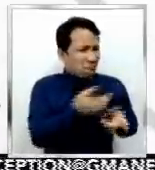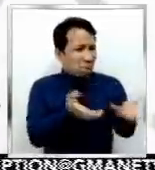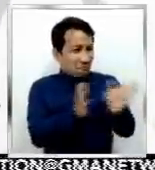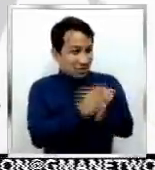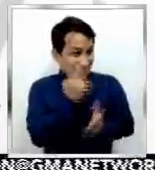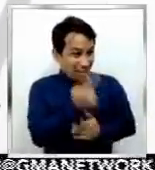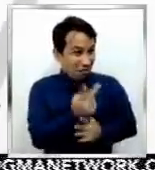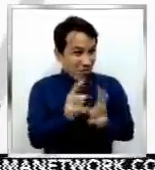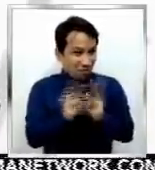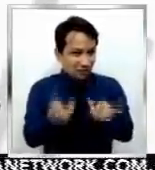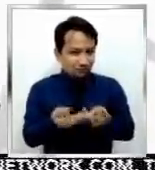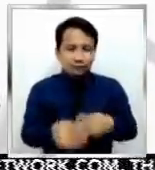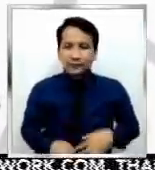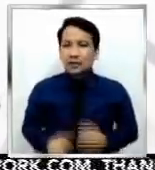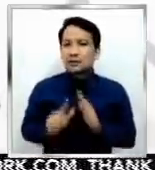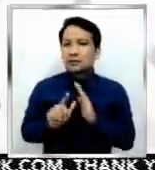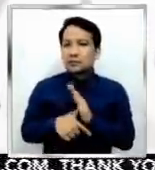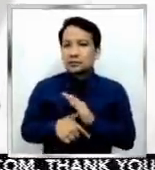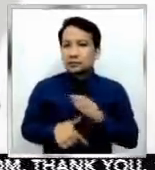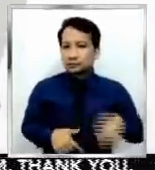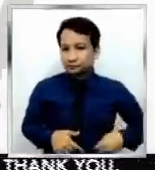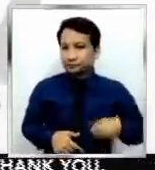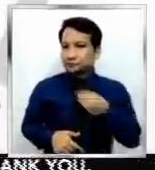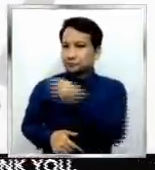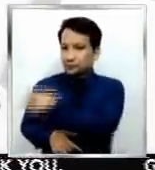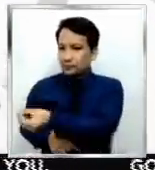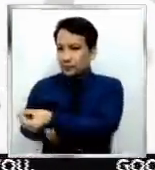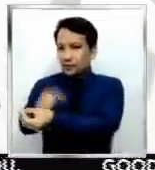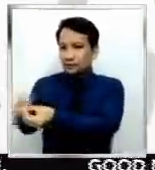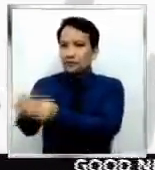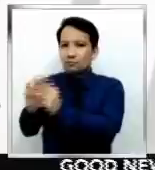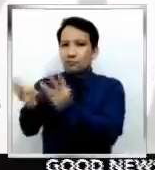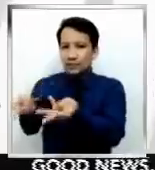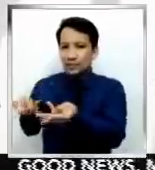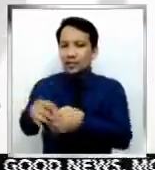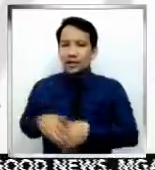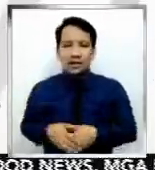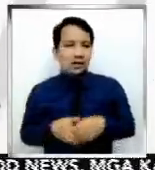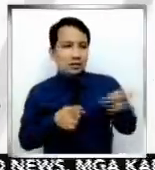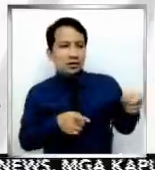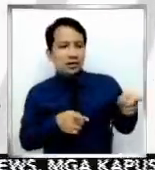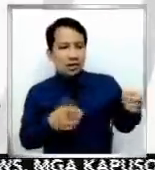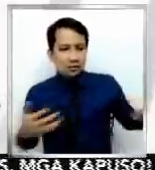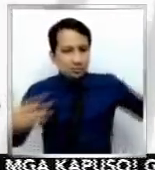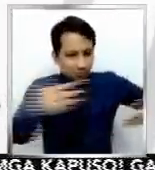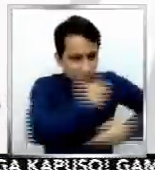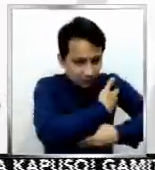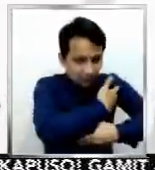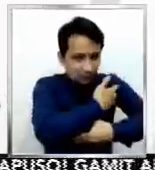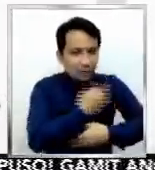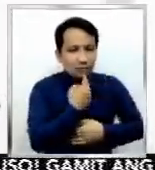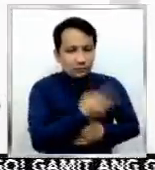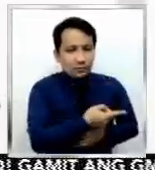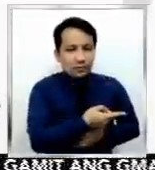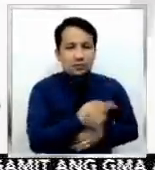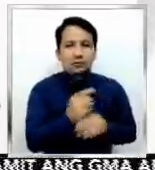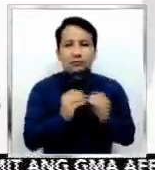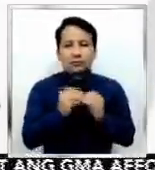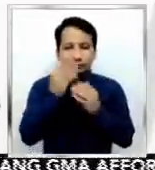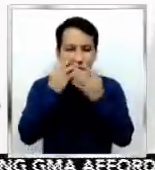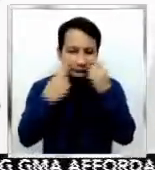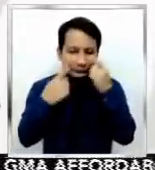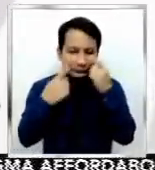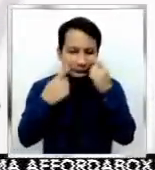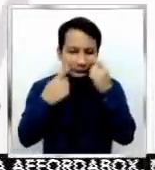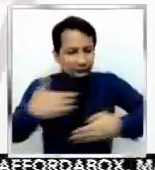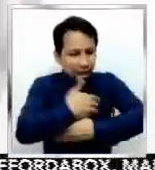wallet. Maya-maya, nang iabot na ni Damasco ang wallet, bigla na lang napayakap ang rider sa kanya at napaluha pa. Kuya,